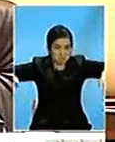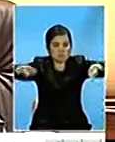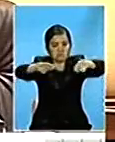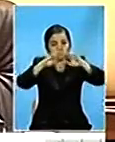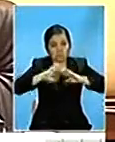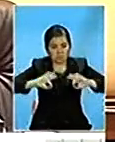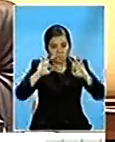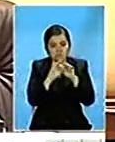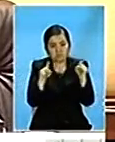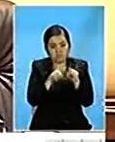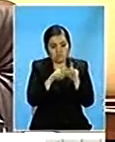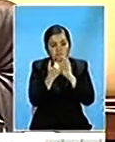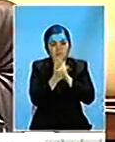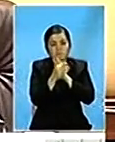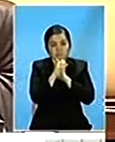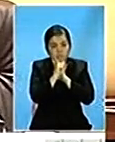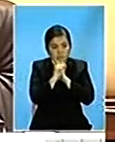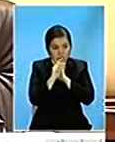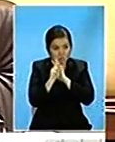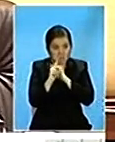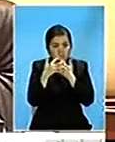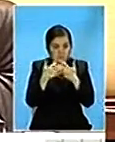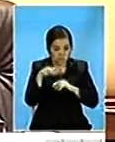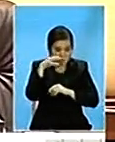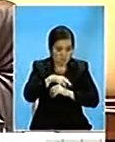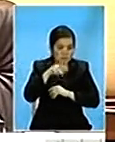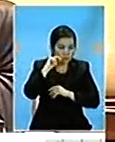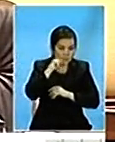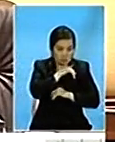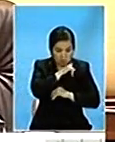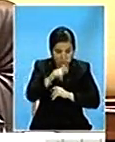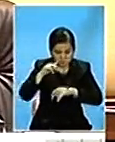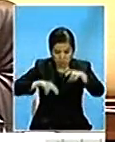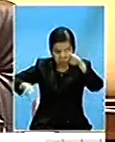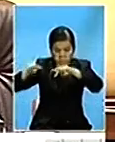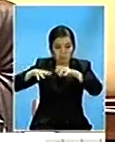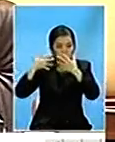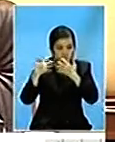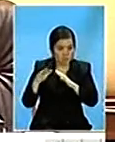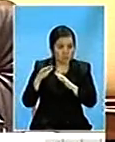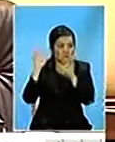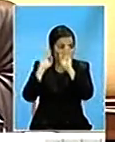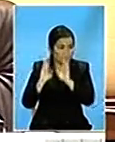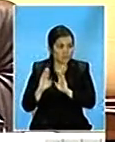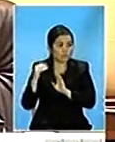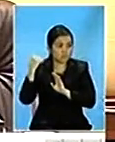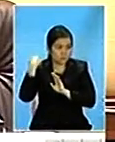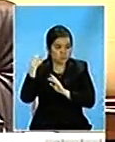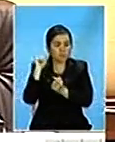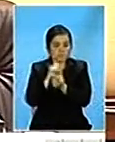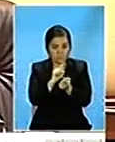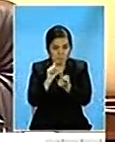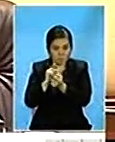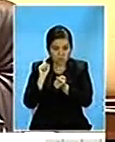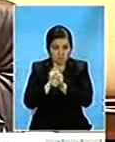ในเบื้องต้นเนี่ยทางชลประทานก็ได้ไปศึกษาสภาพแหล่งน้ำดูว่าเป็นอย่างไรนะครับซึ่งพบว่าในล